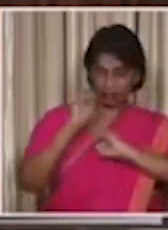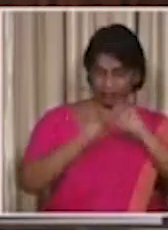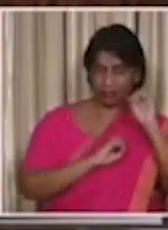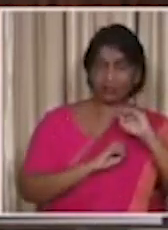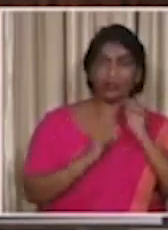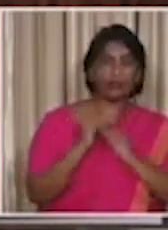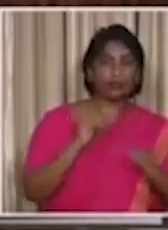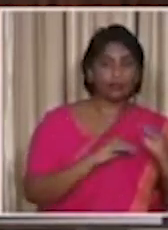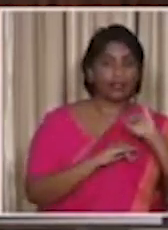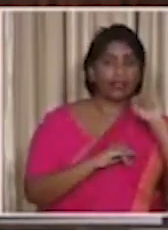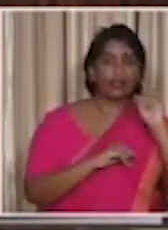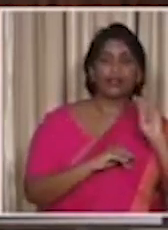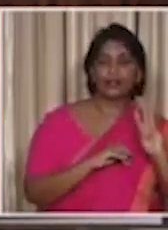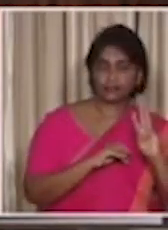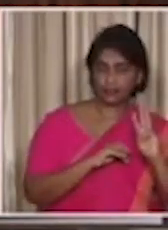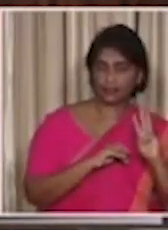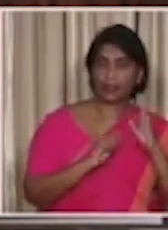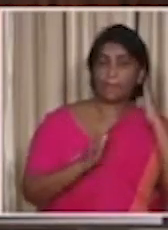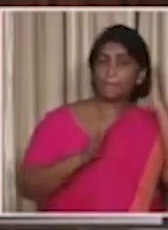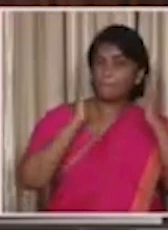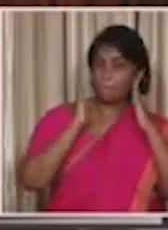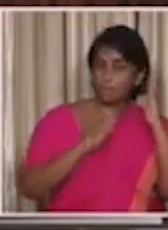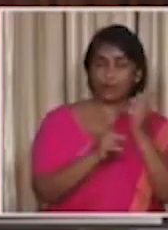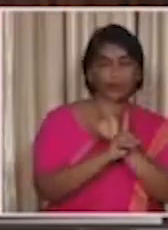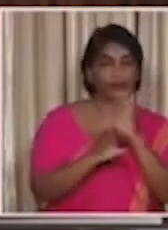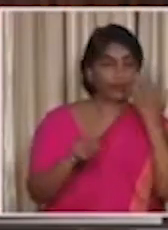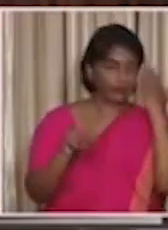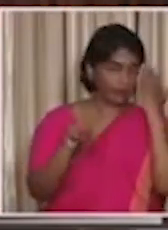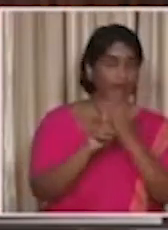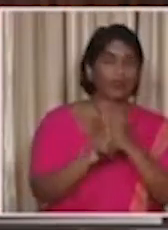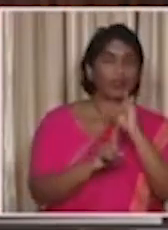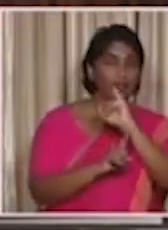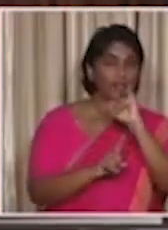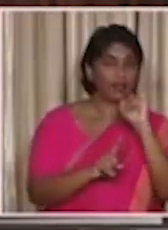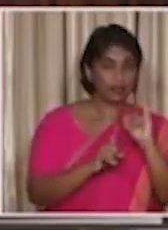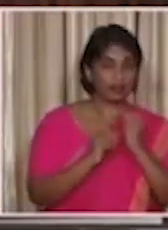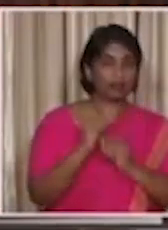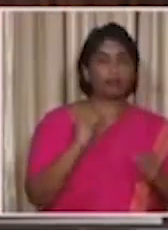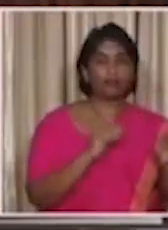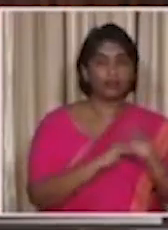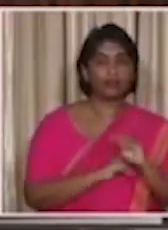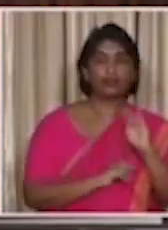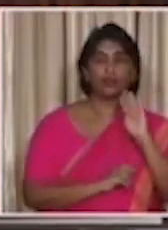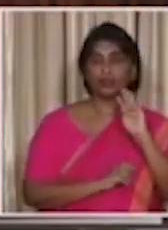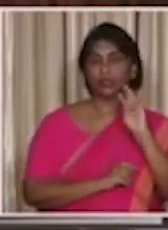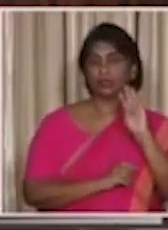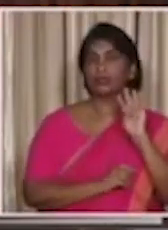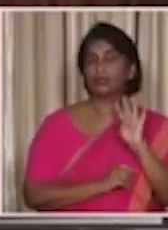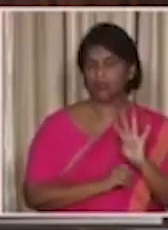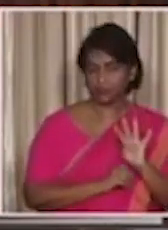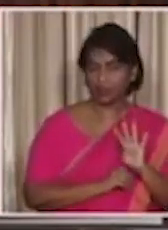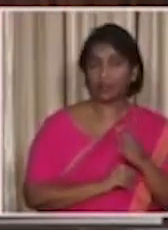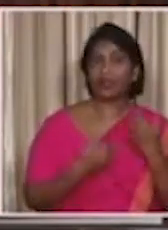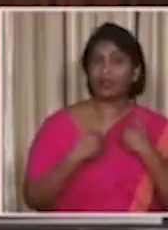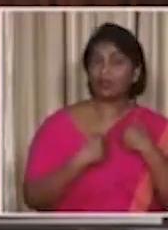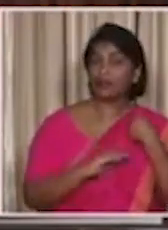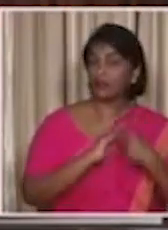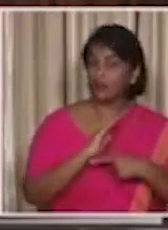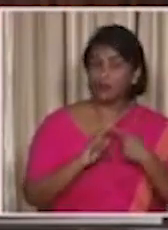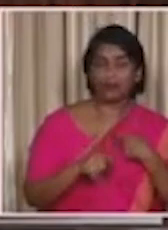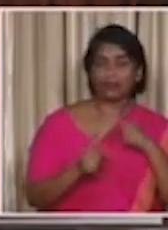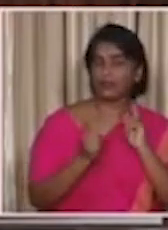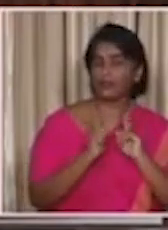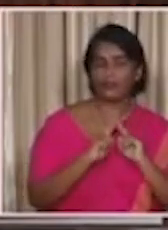වක්‍රබදු 163යි මලේසියාවේ ඍජුබදු 166යි වක්‍රබදු 134යි අපේ රටේ තත්ත්වය